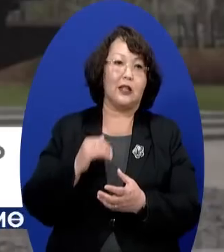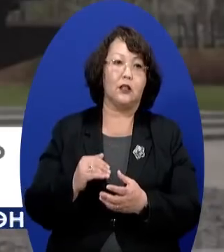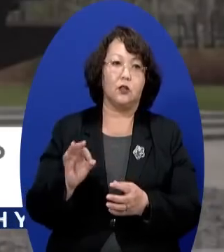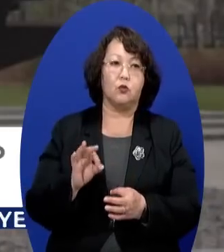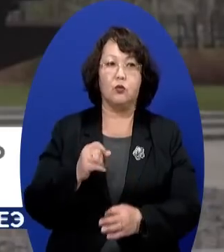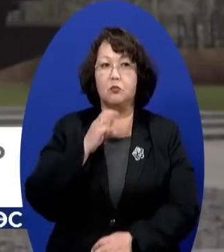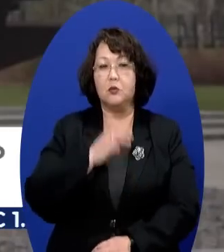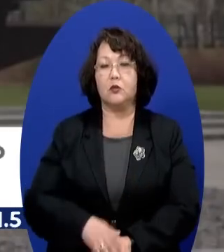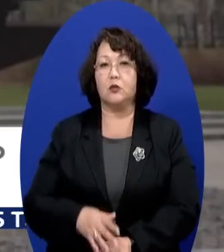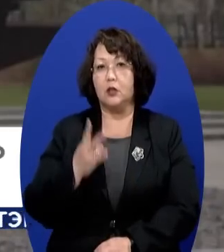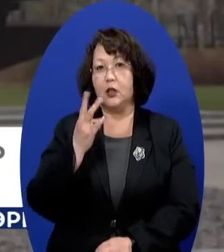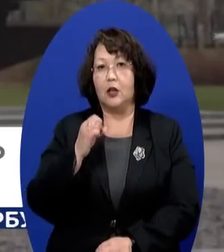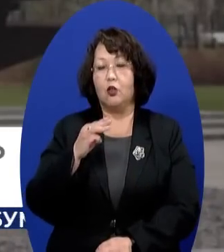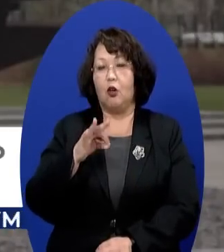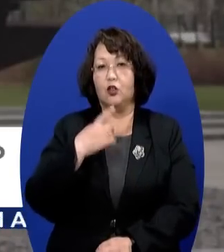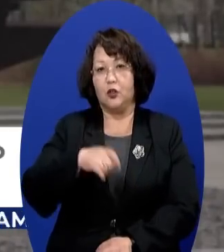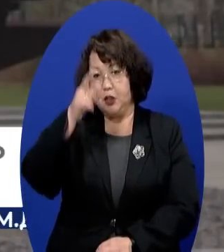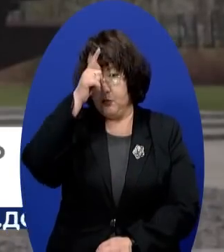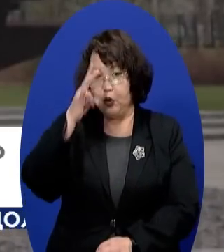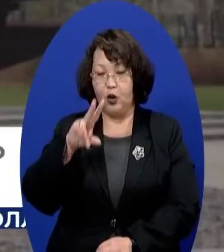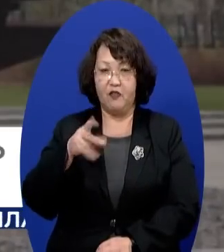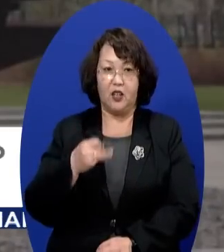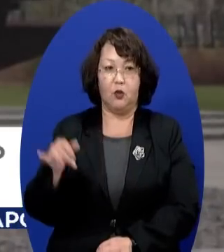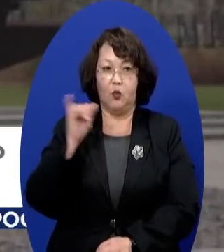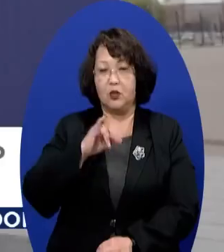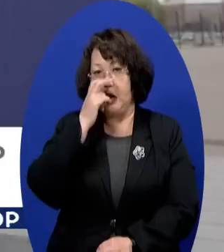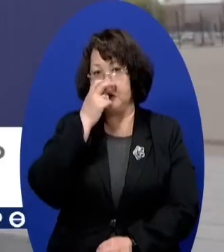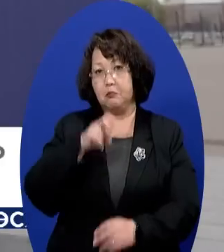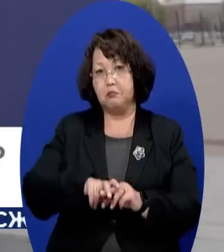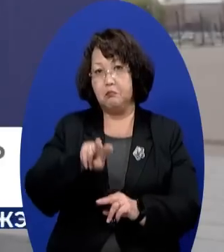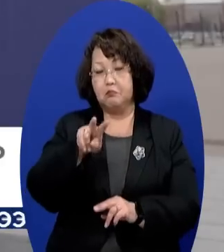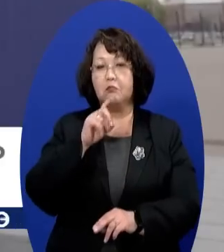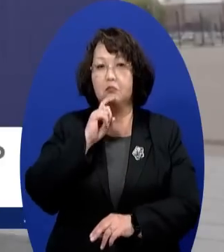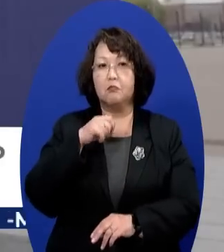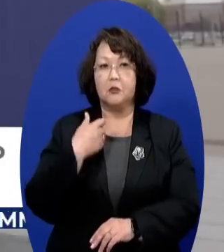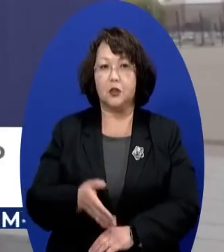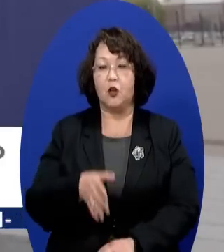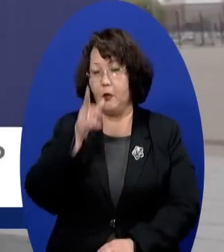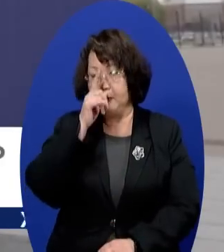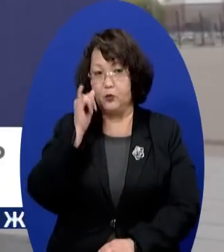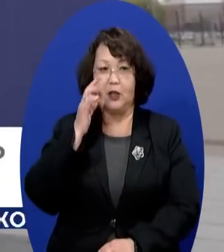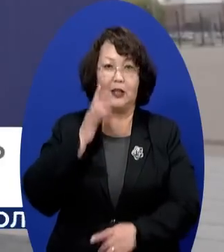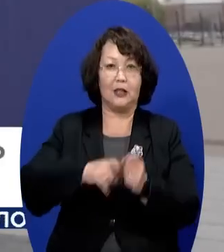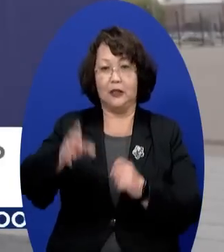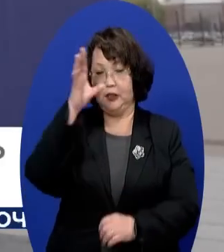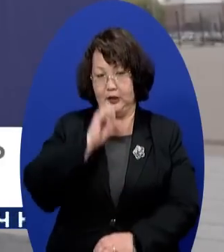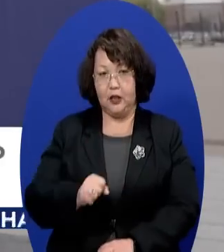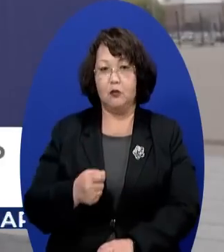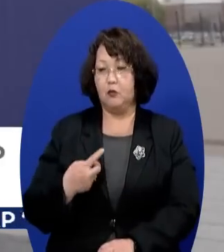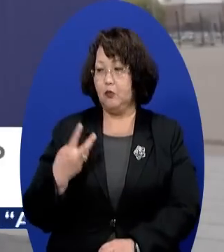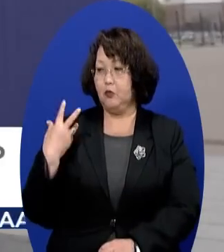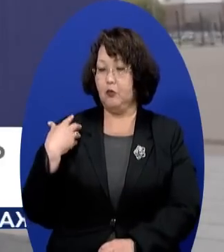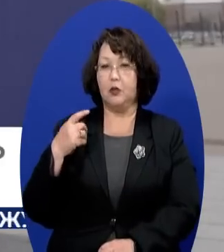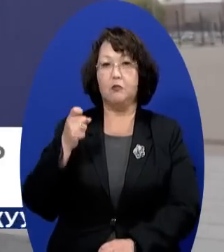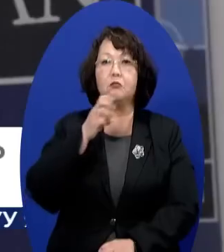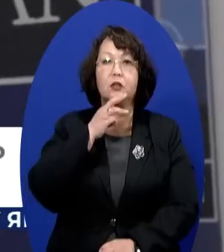мэдгддэг. НАТОгийн гишүүн Герман, Норвеги улсууд мөн уулзалтад ажиглагчаар оролцохоо мэдгдсэн байна. Оросын гадаад нэгэн сайд Сергей Лавров хэдэн өдрийн өмнө ТАСС